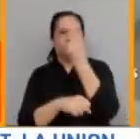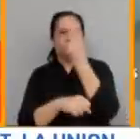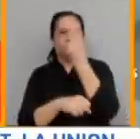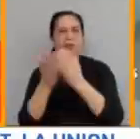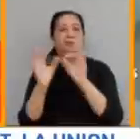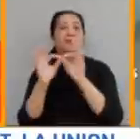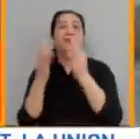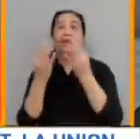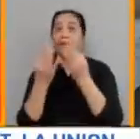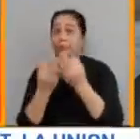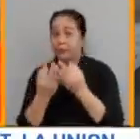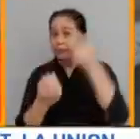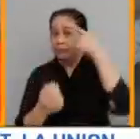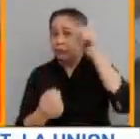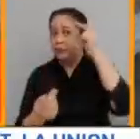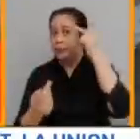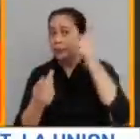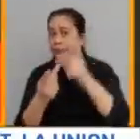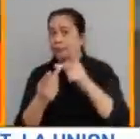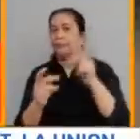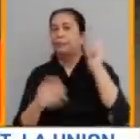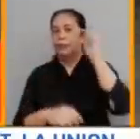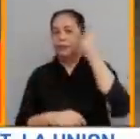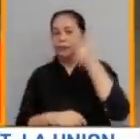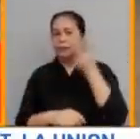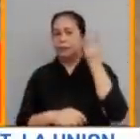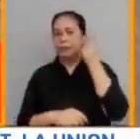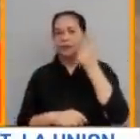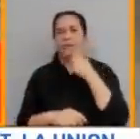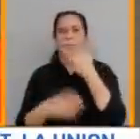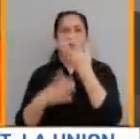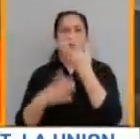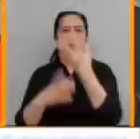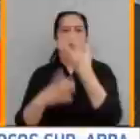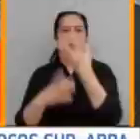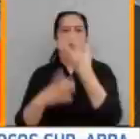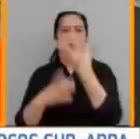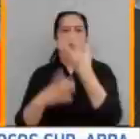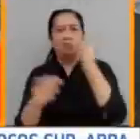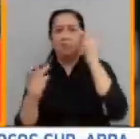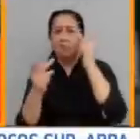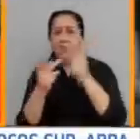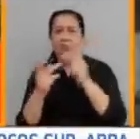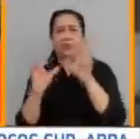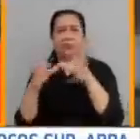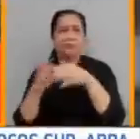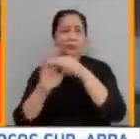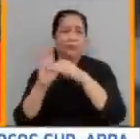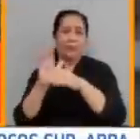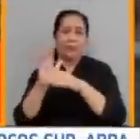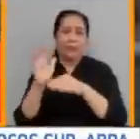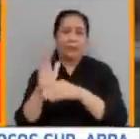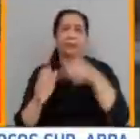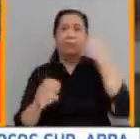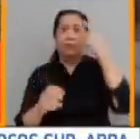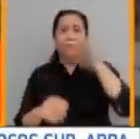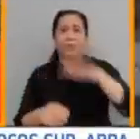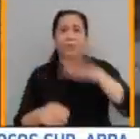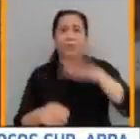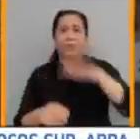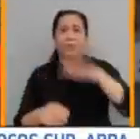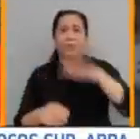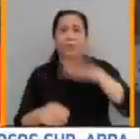politika. Sabi pa ng Pangulo, nawawala ang tunay na layunin ng party list na para sa mga ordinaryong